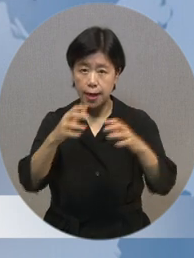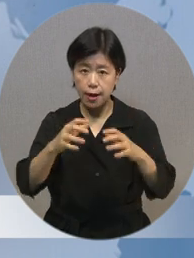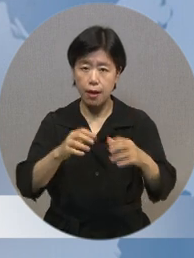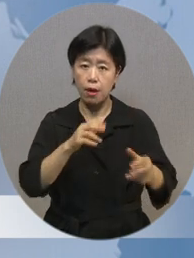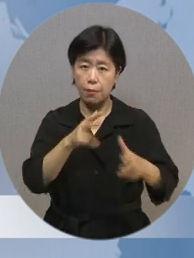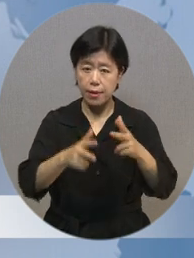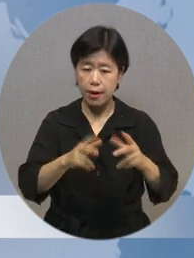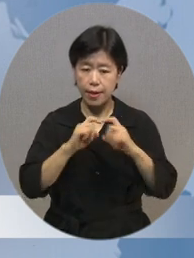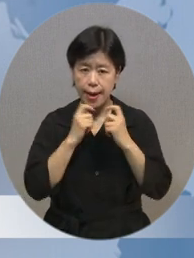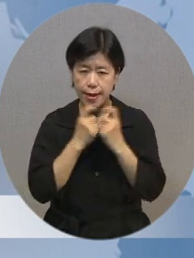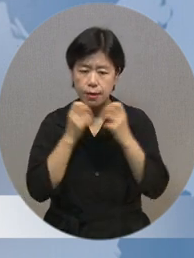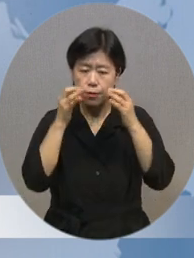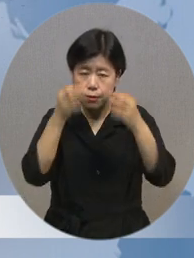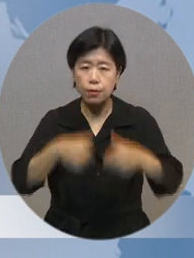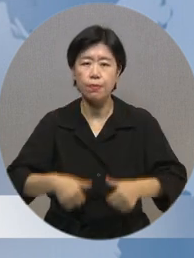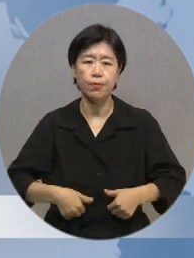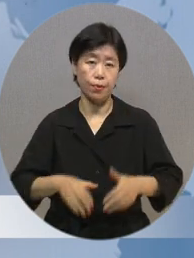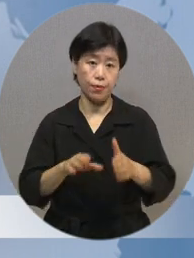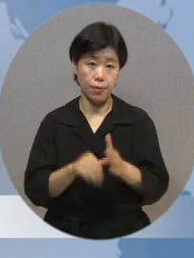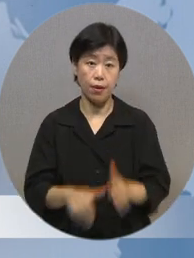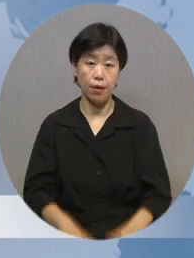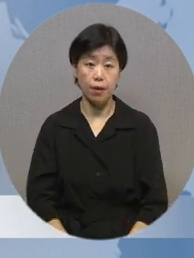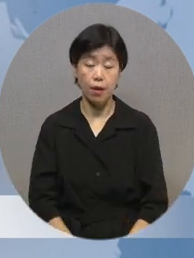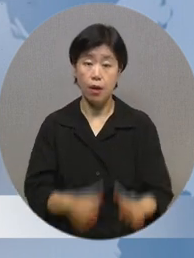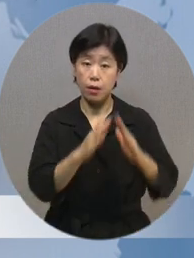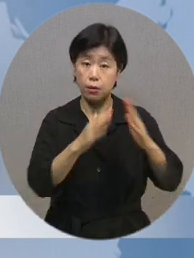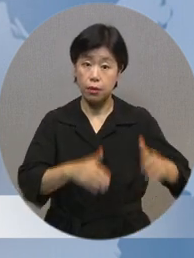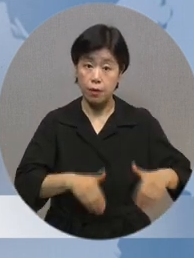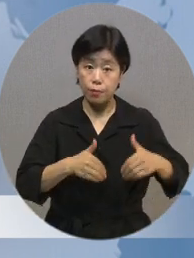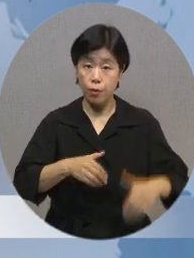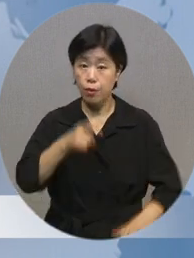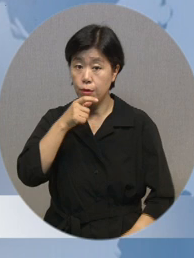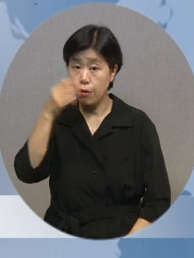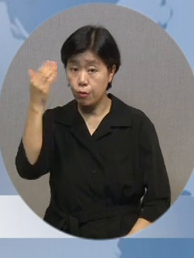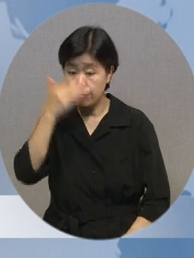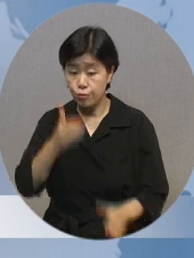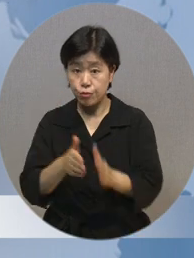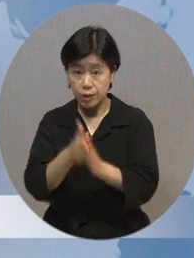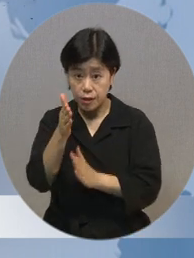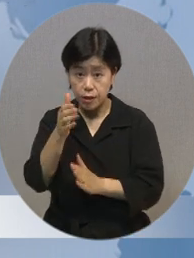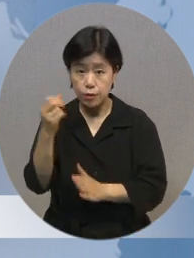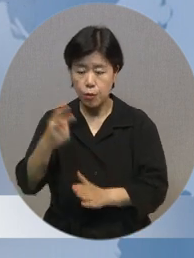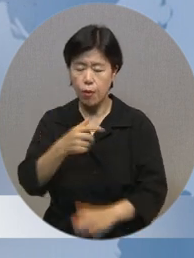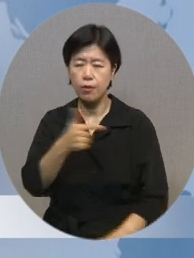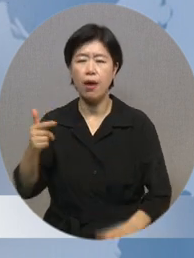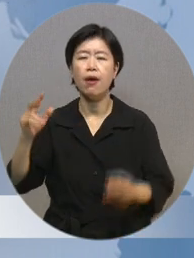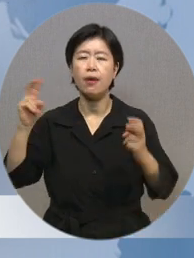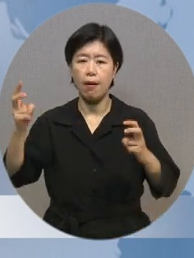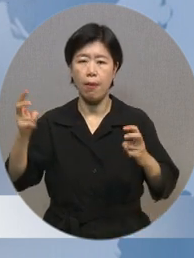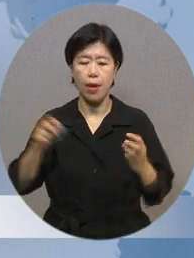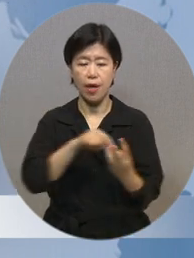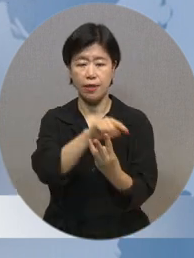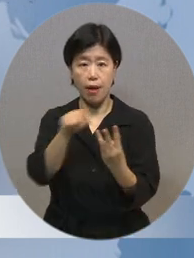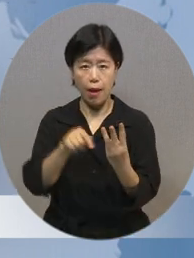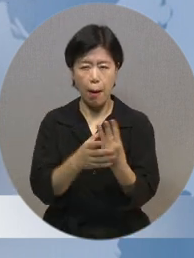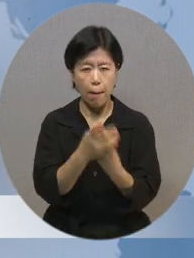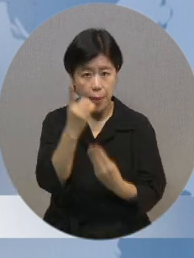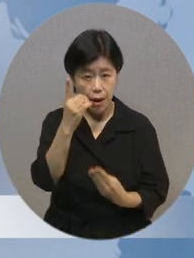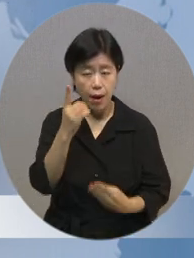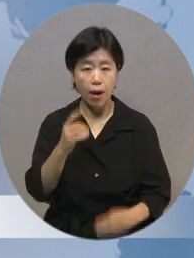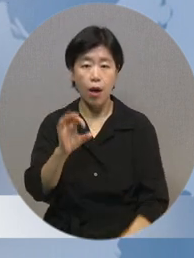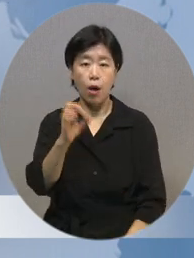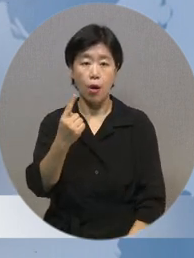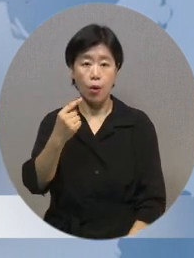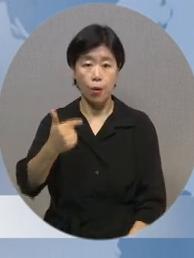노력이 요구되는 때인데요. 전라남도와 여수시가 국내 종합에너지 기업과 손을 잡고 온실가스 배출 저감